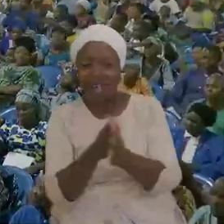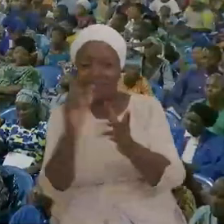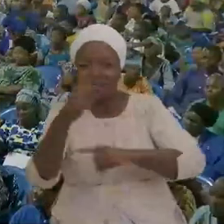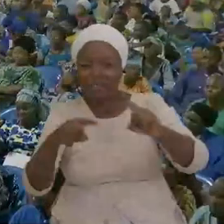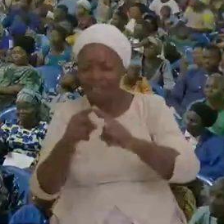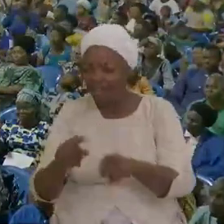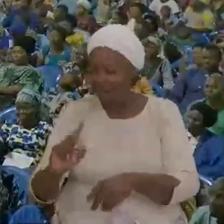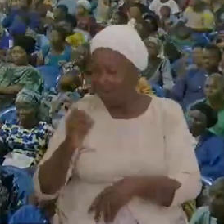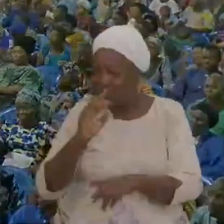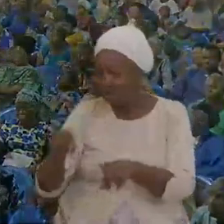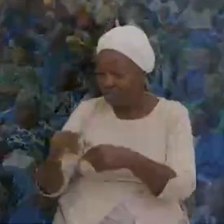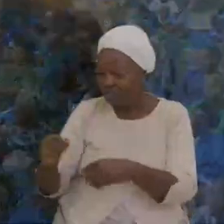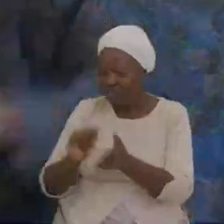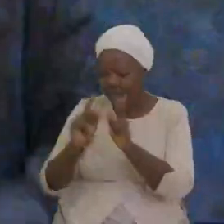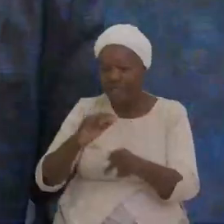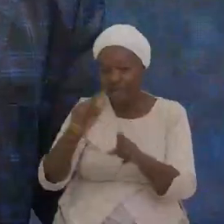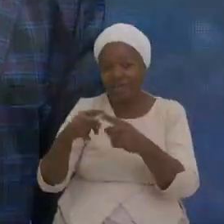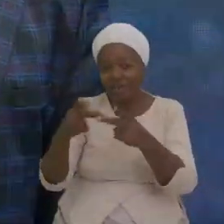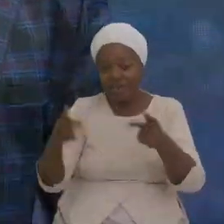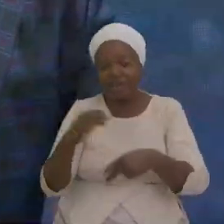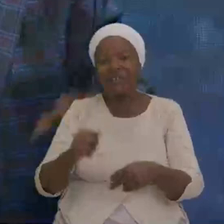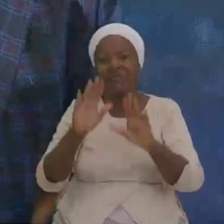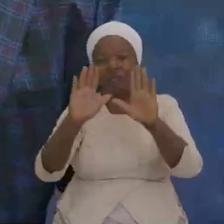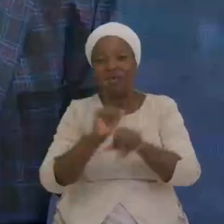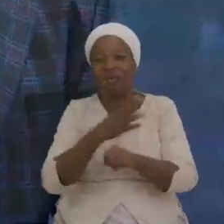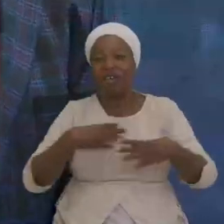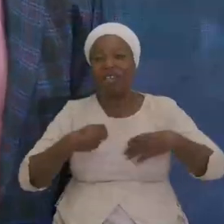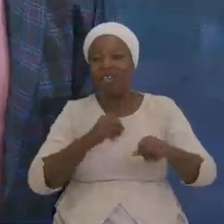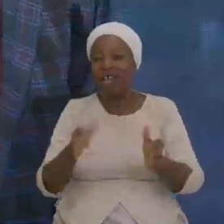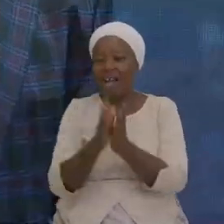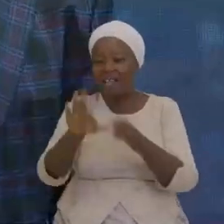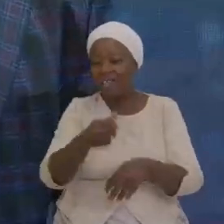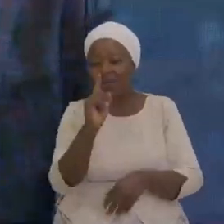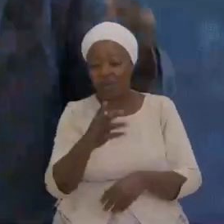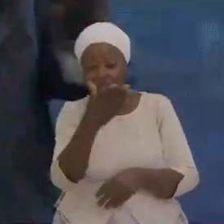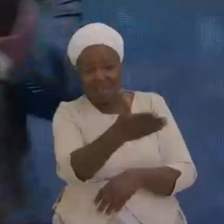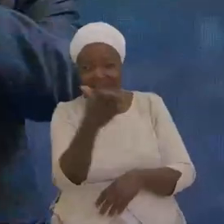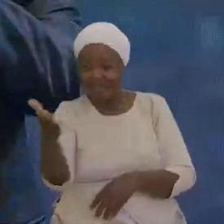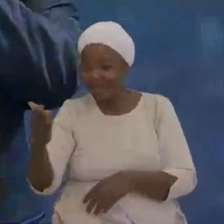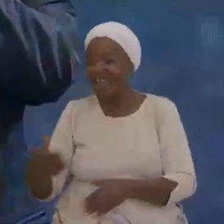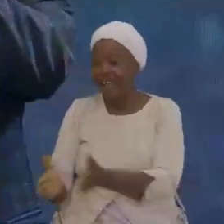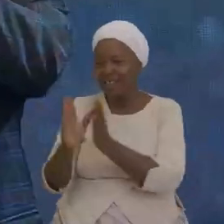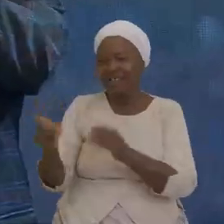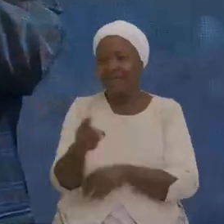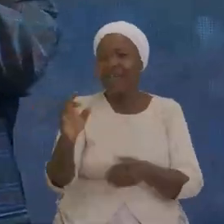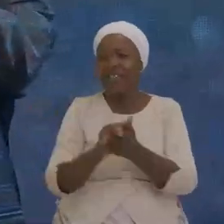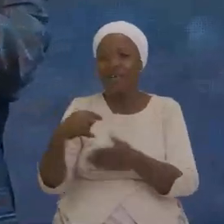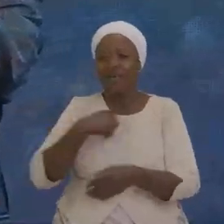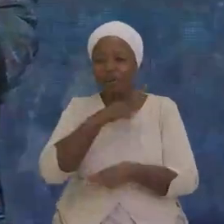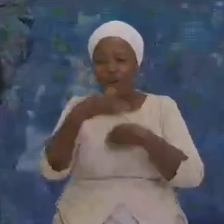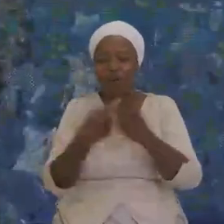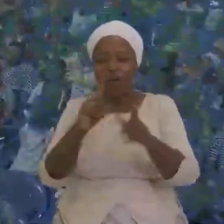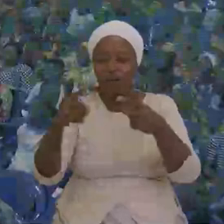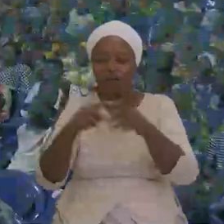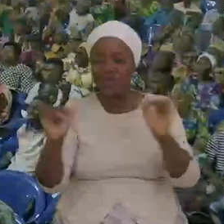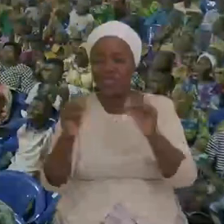Il va au lieu de guérison des miracles. Demande à quelqu'un là-bas. Demandez à quelqu'un là-bas. Nous allons